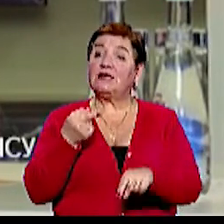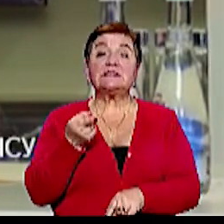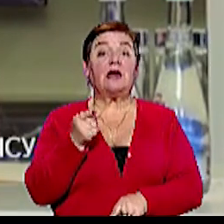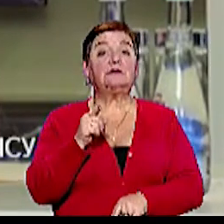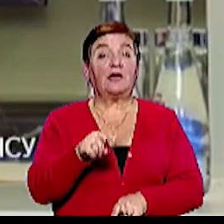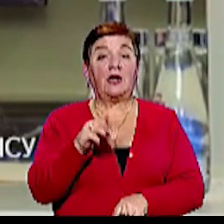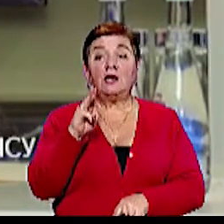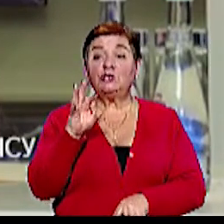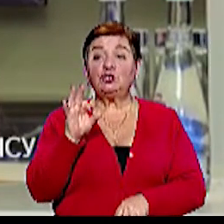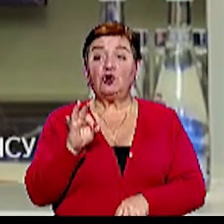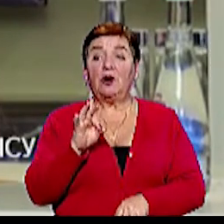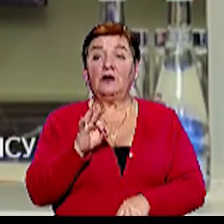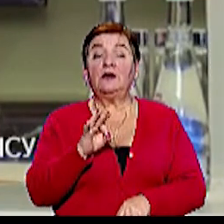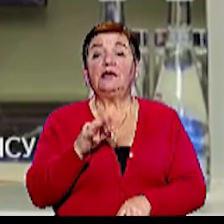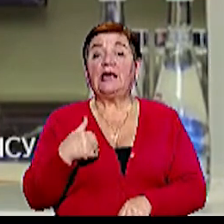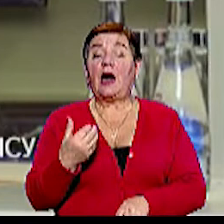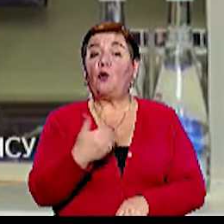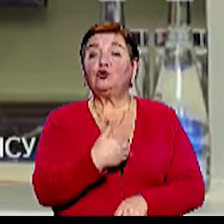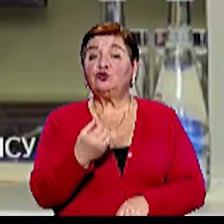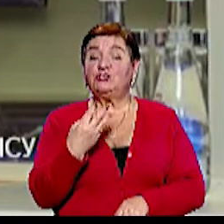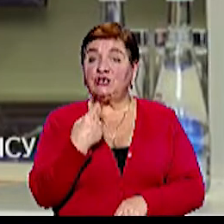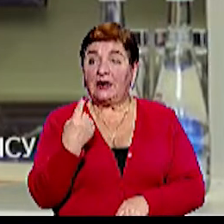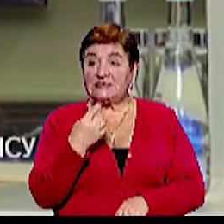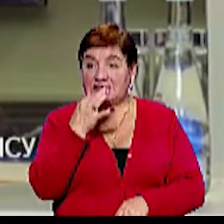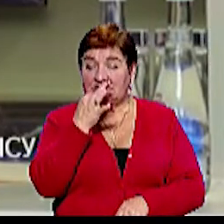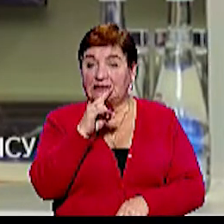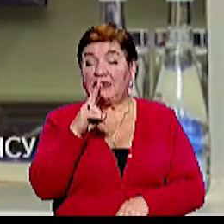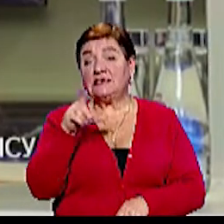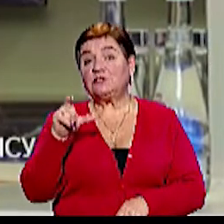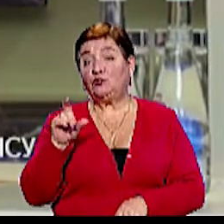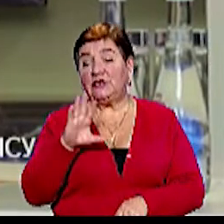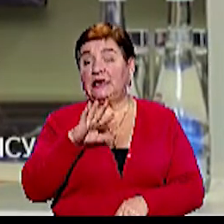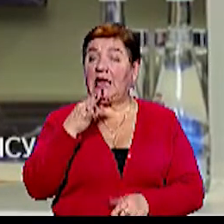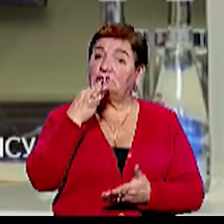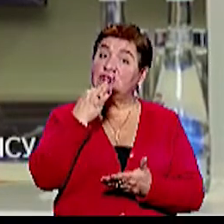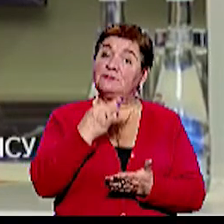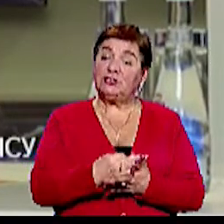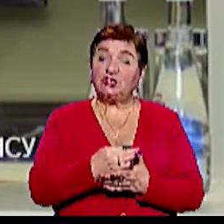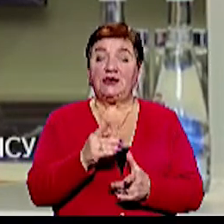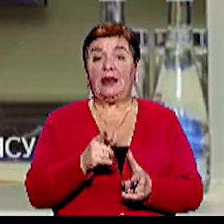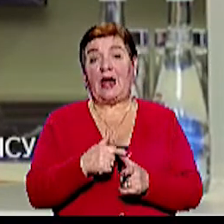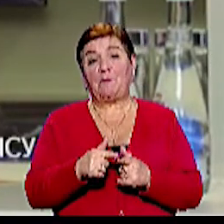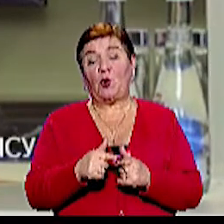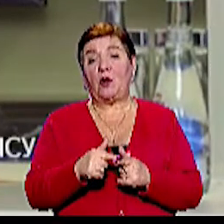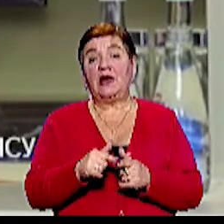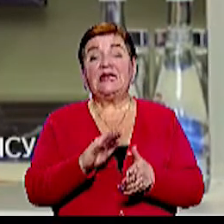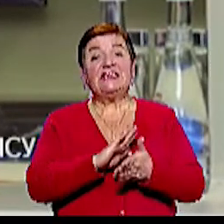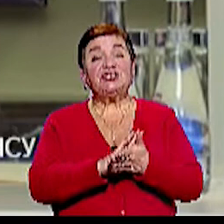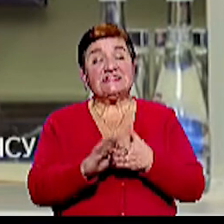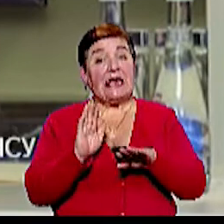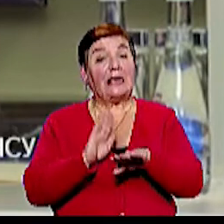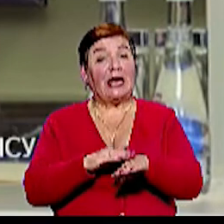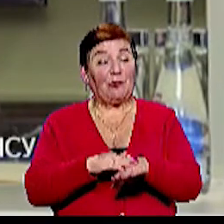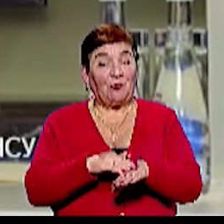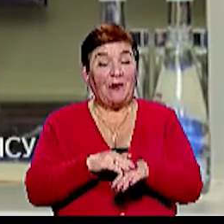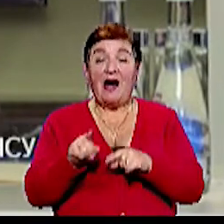вони якісь, ще раз хочу сказати, що вони якісь люди недосвідчені чи нечисті на руку, як